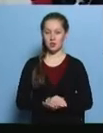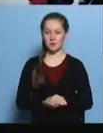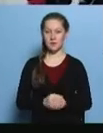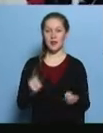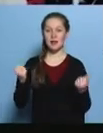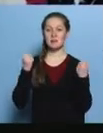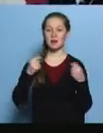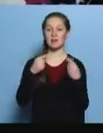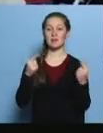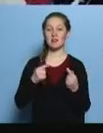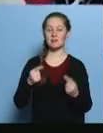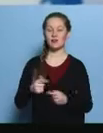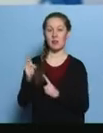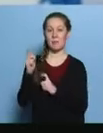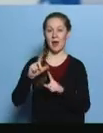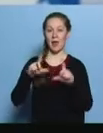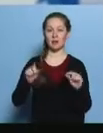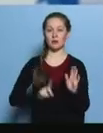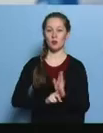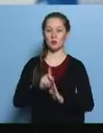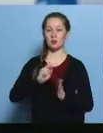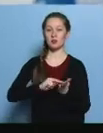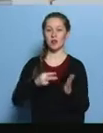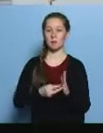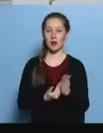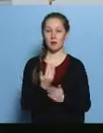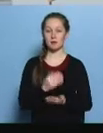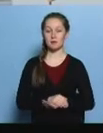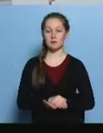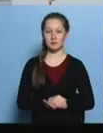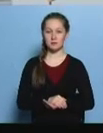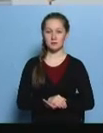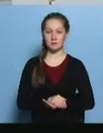Спортивные звезды, школа биатлона запускает новый проект.